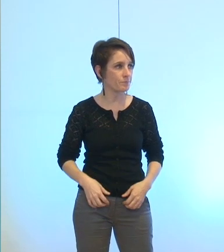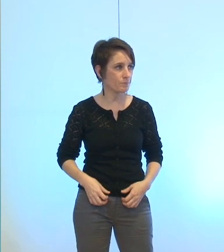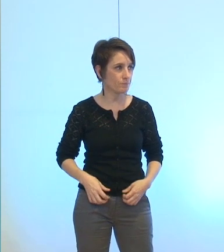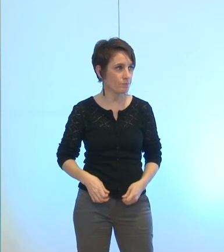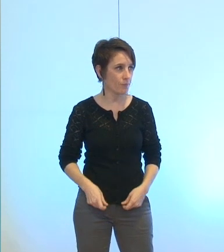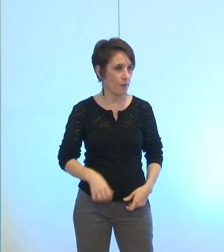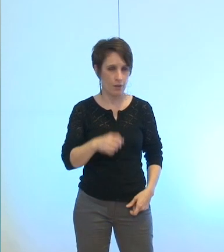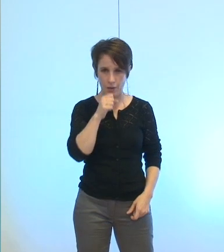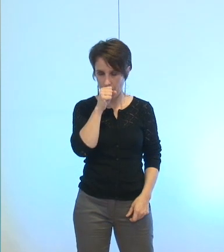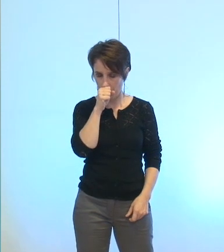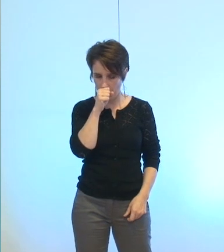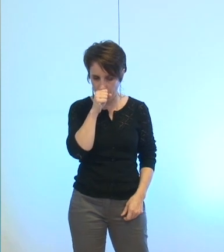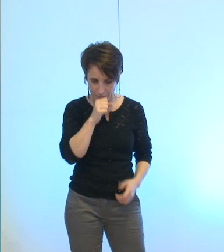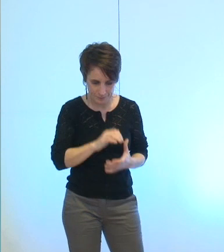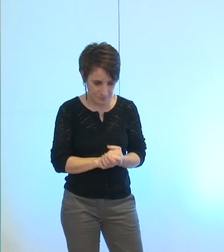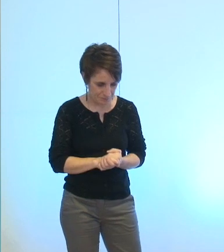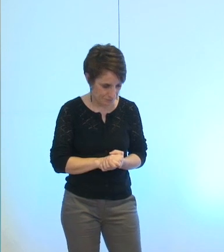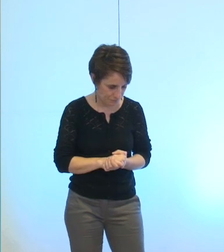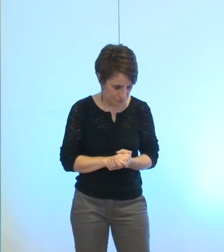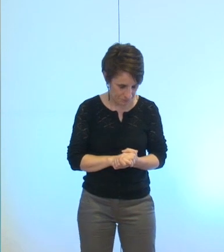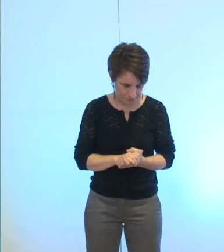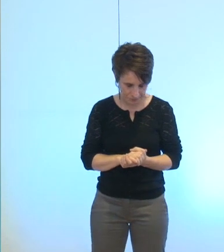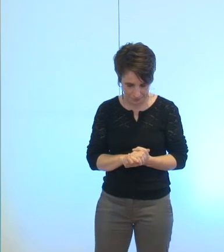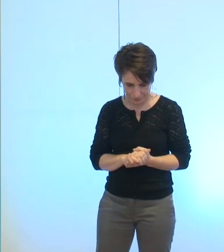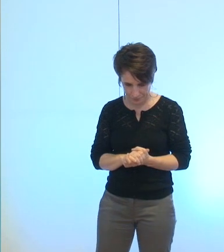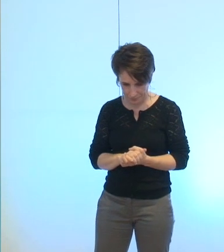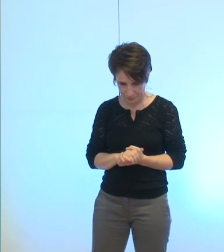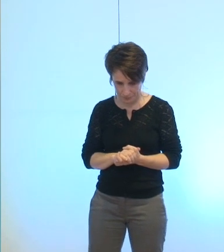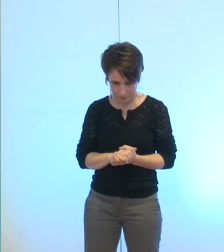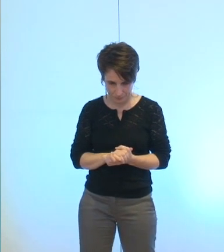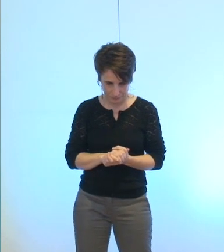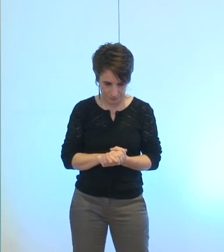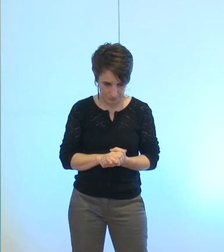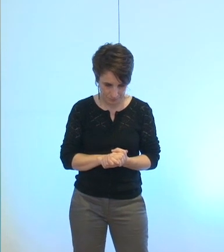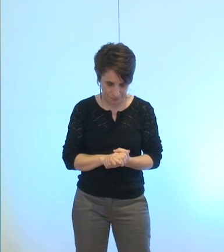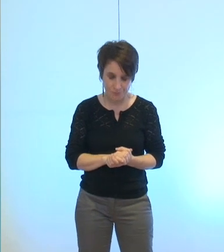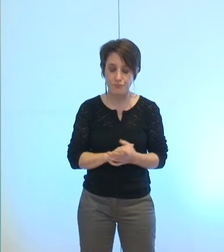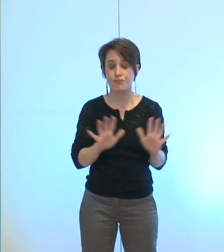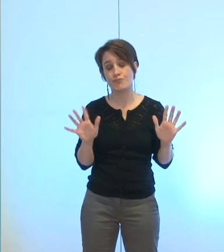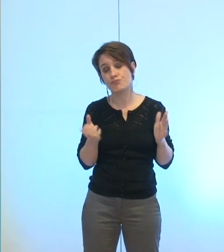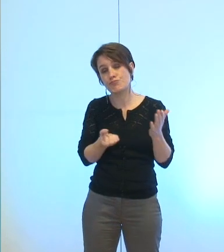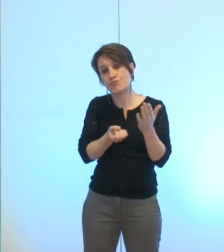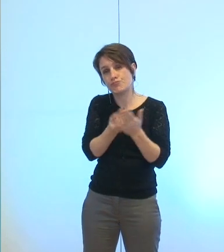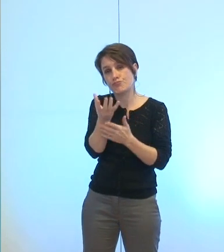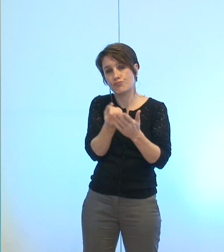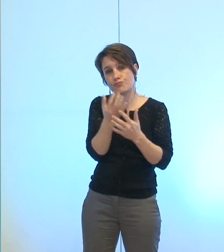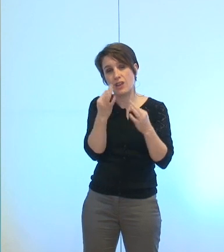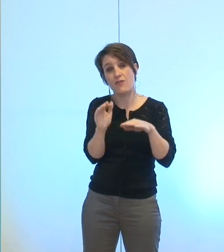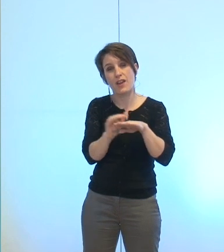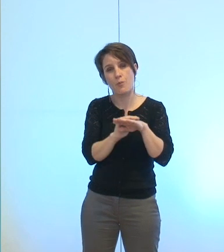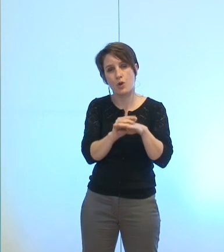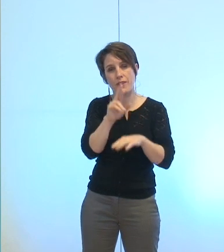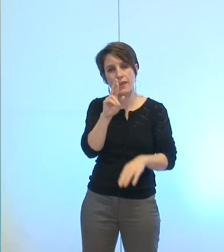Tavel un petit quelques petits éléments sur la politique aage